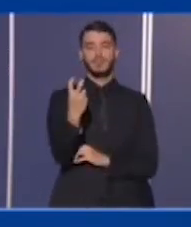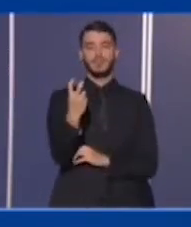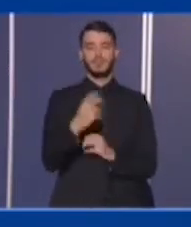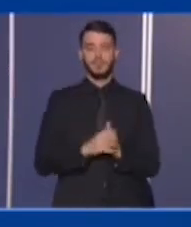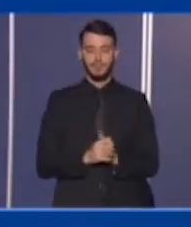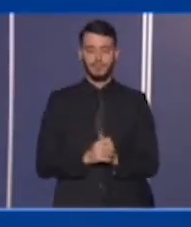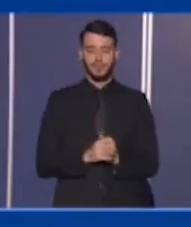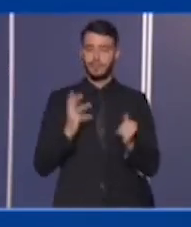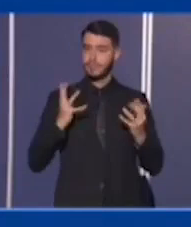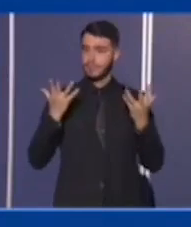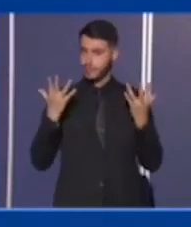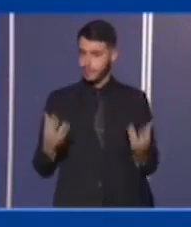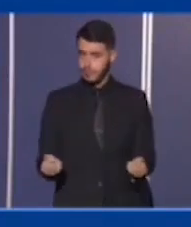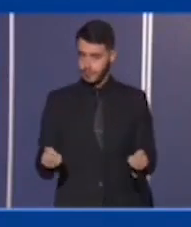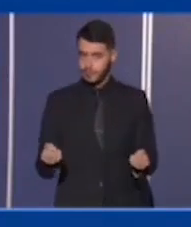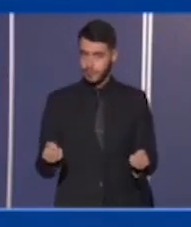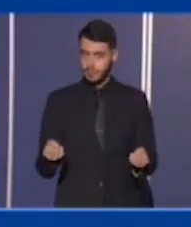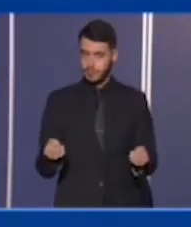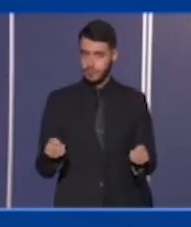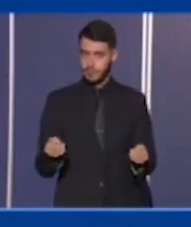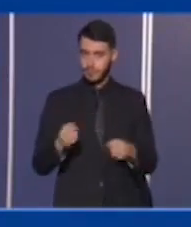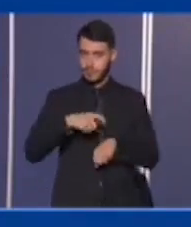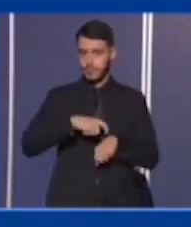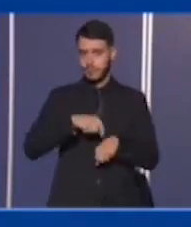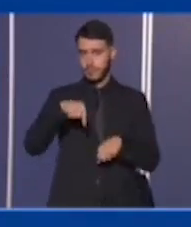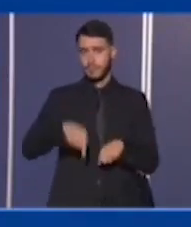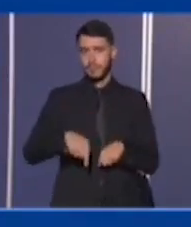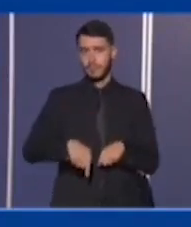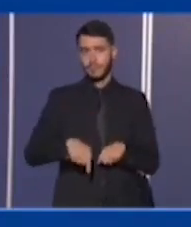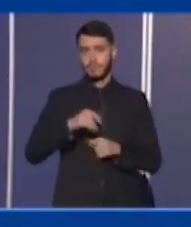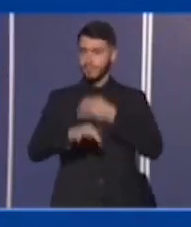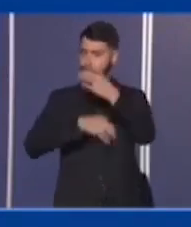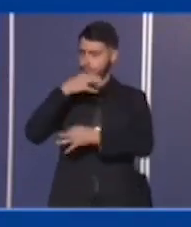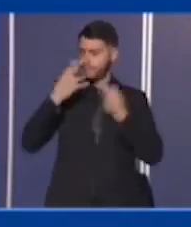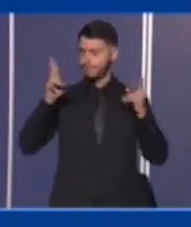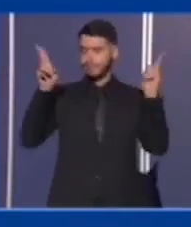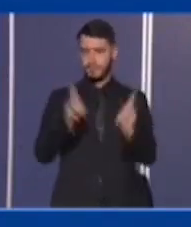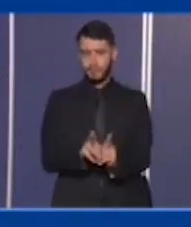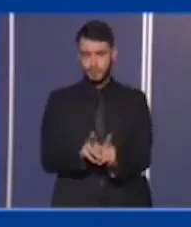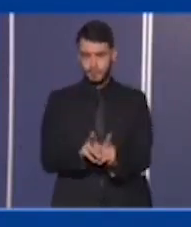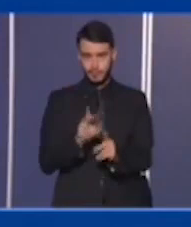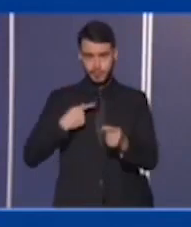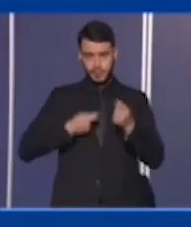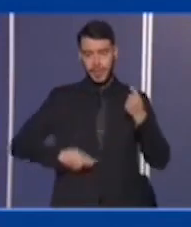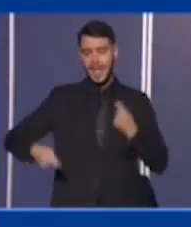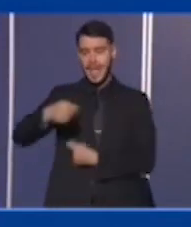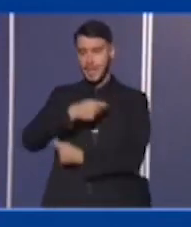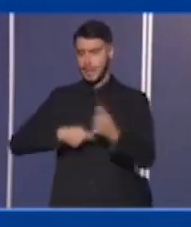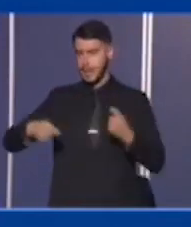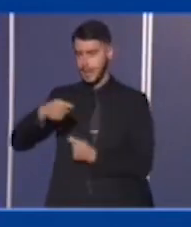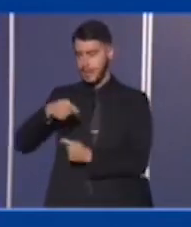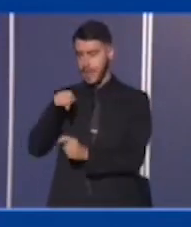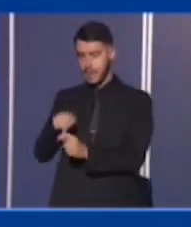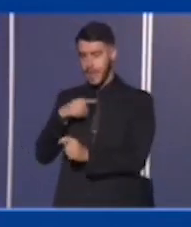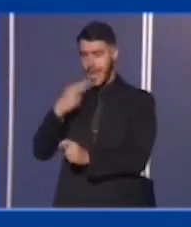Έρχομαι λίγο τώρα στη μικρή πολιτική τοποθέτησή μου. Οι θεματικές ενότητες του συνεδρίου μας, του 13ου συνεδρίου